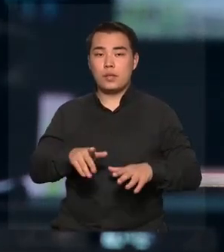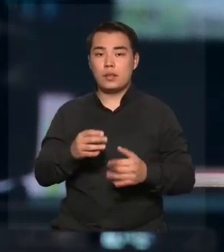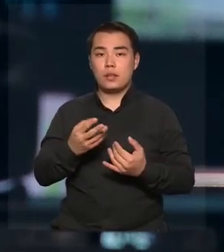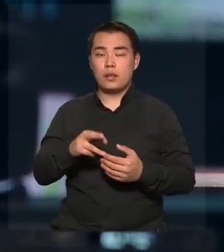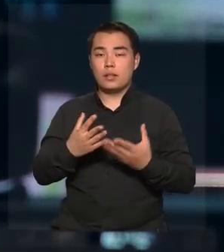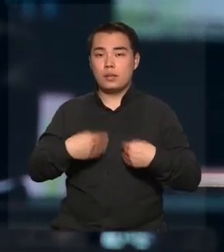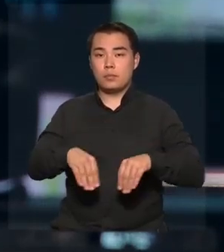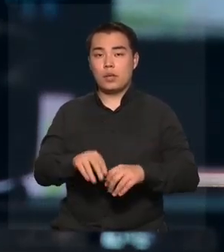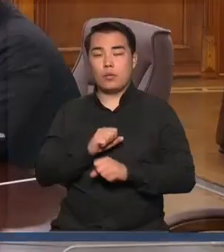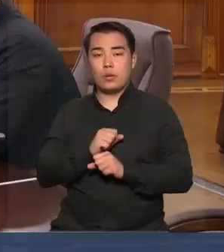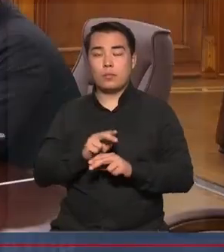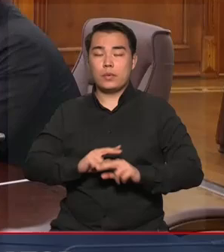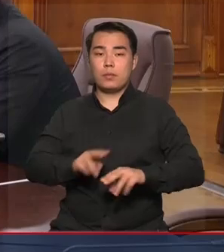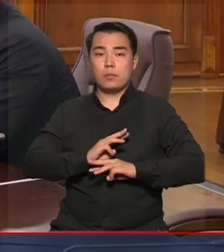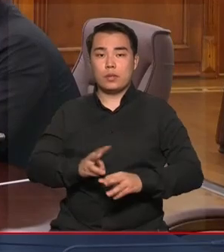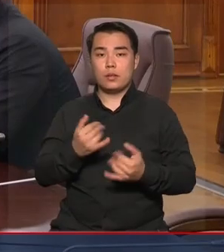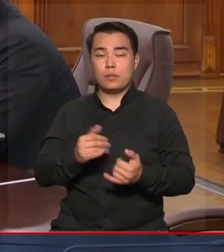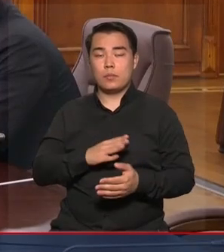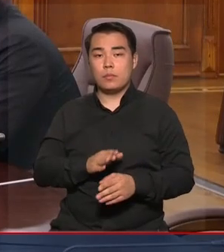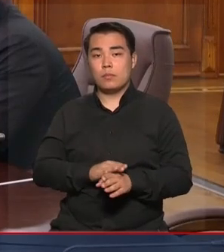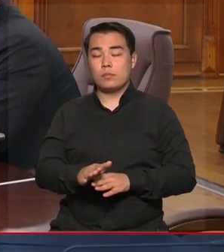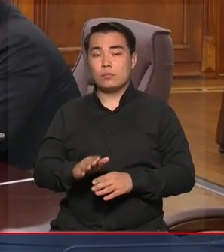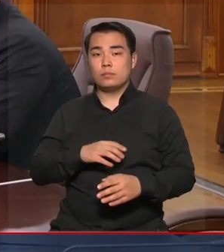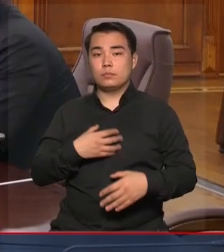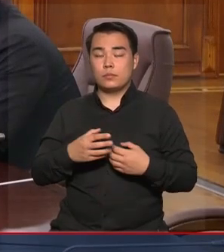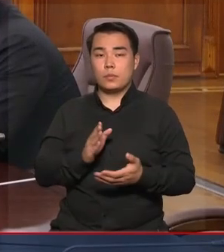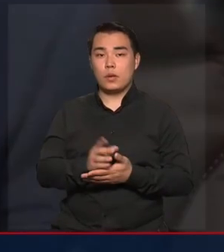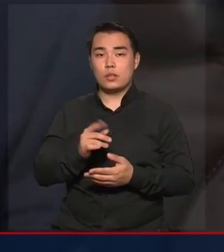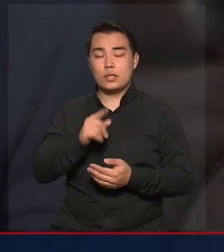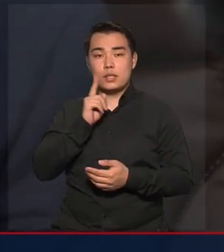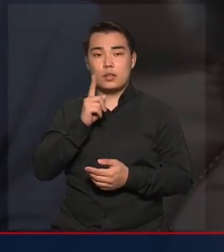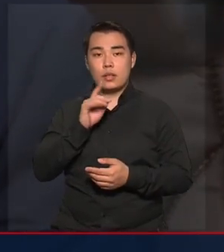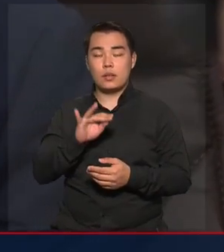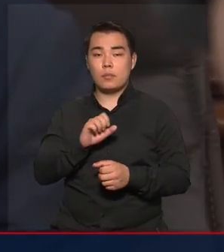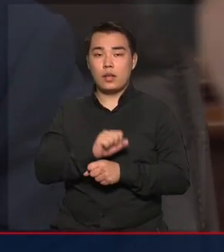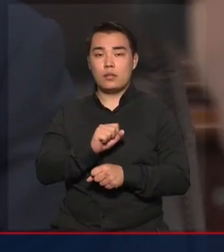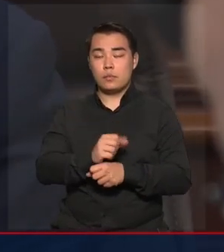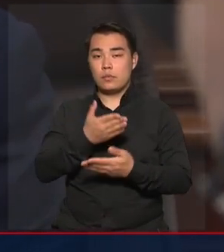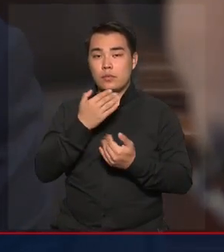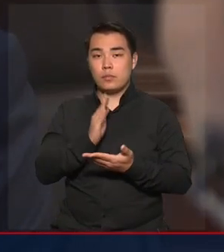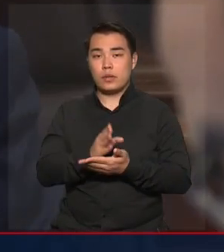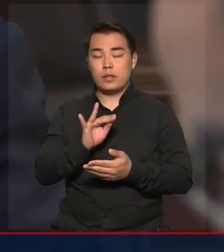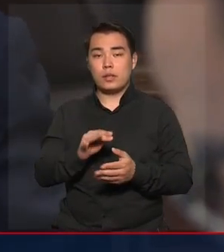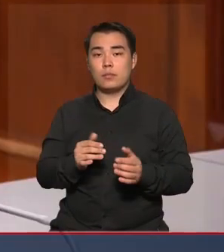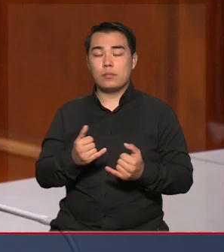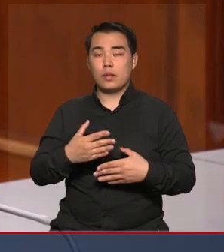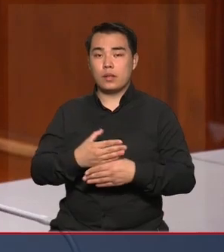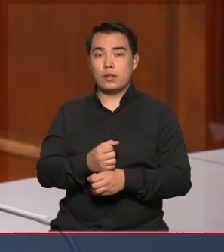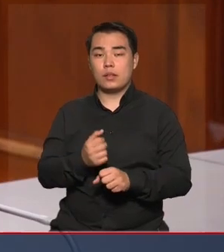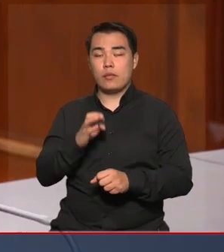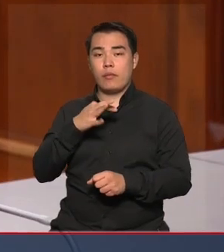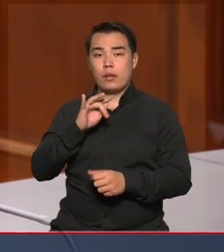семейного отдыха премьер-министр выразил обеспокоенность отсутствием зелёных и парковых зон а также сокращением площадей